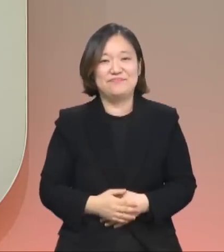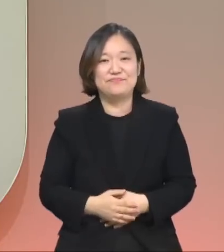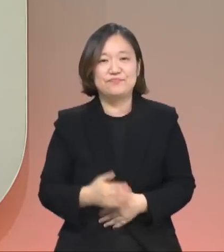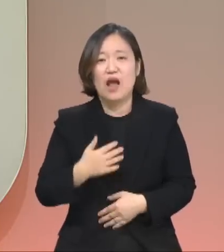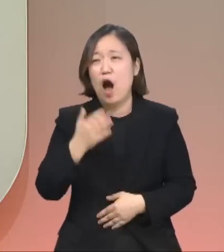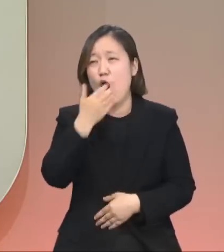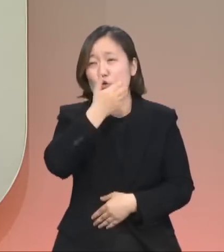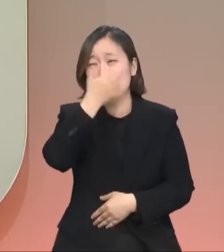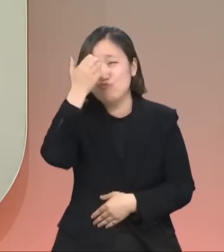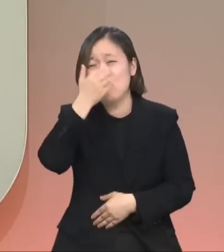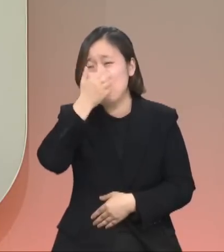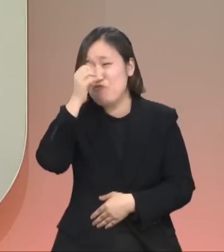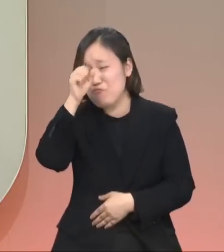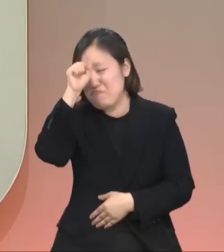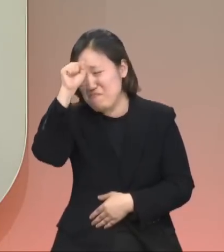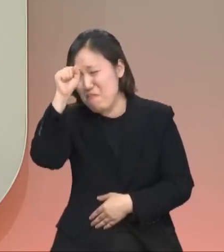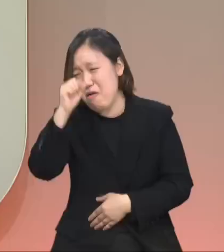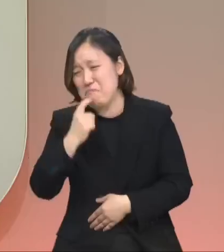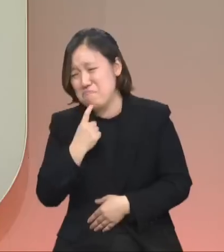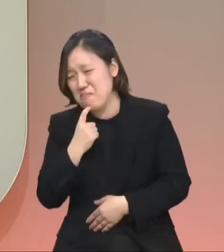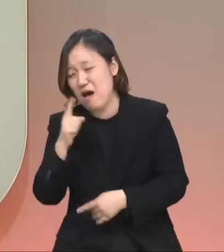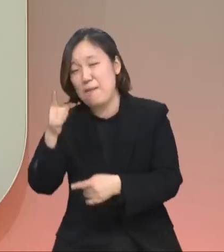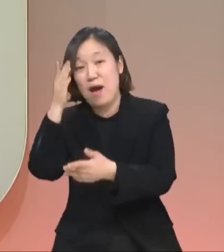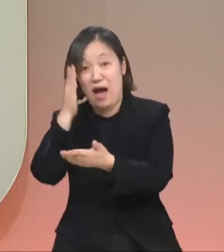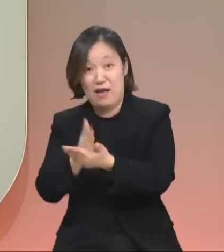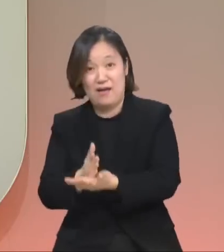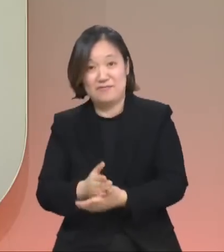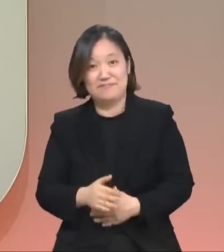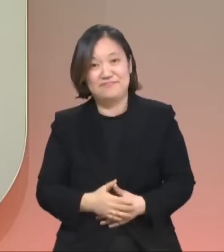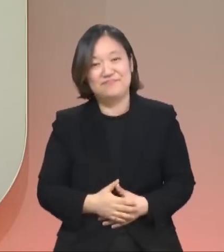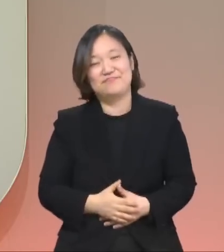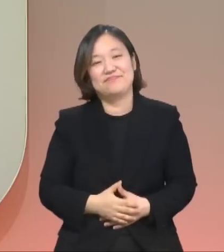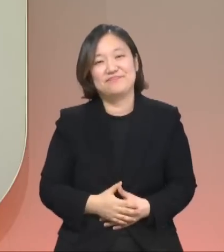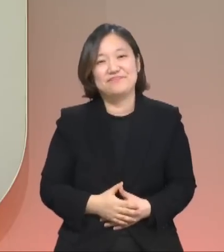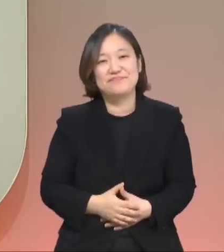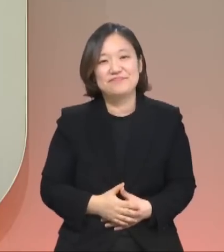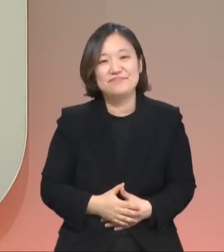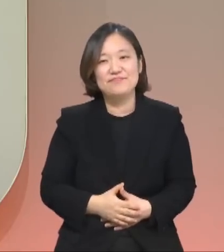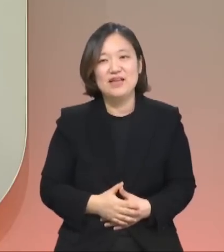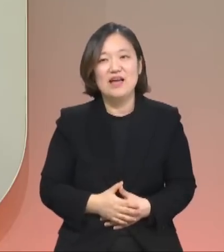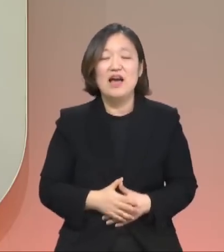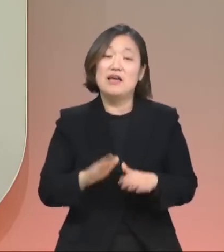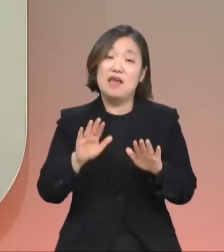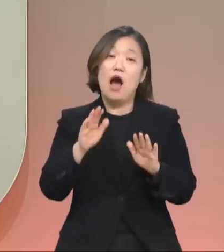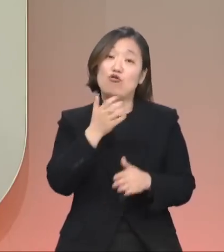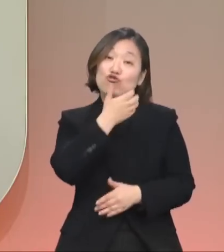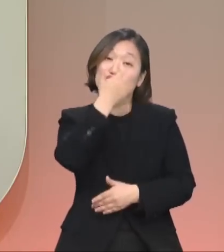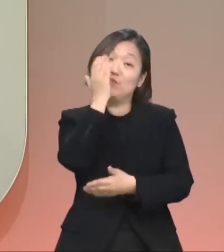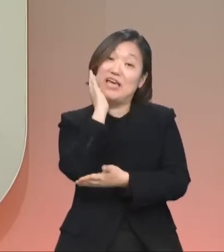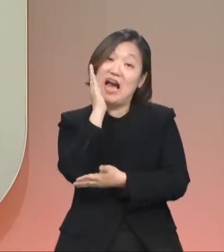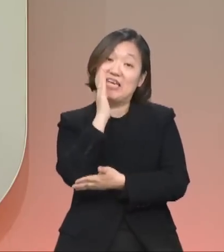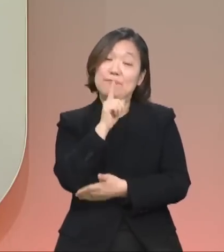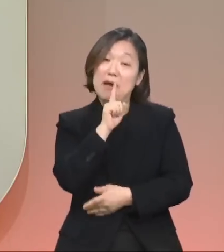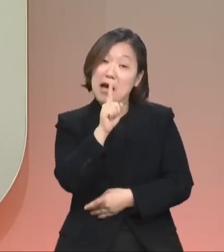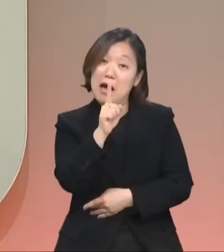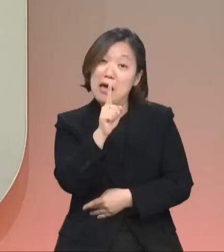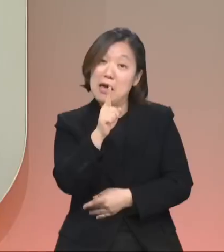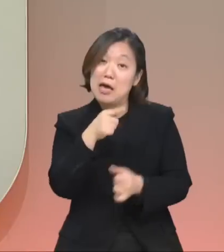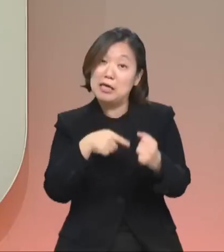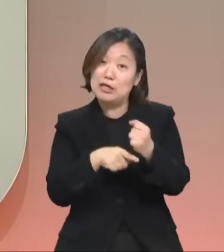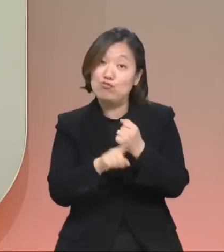안 된다라는 것을 잘 기억하고 계시네요 제가 이렇게 막 꿈 얘기하는 것도 그냥 여러분 재밌으라고